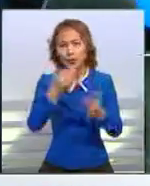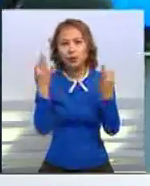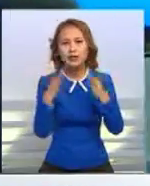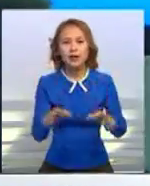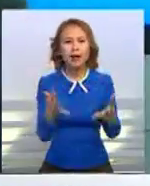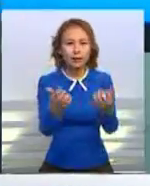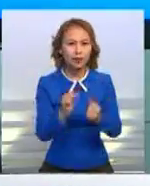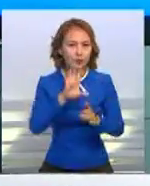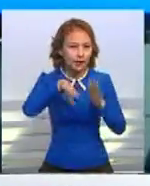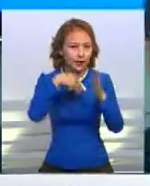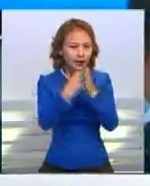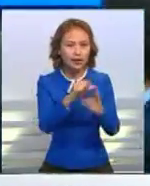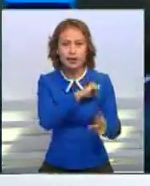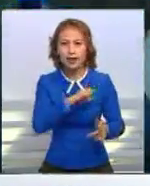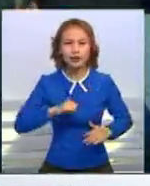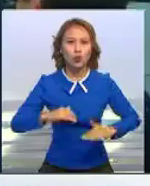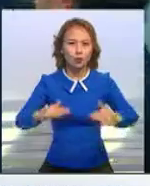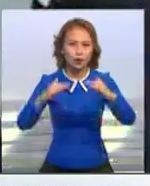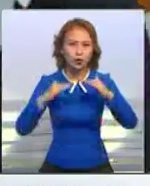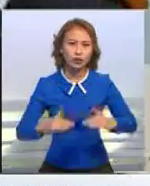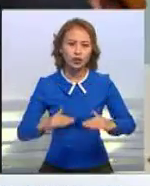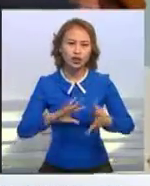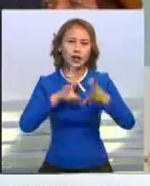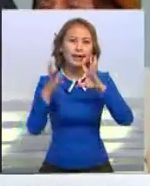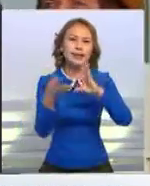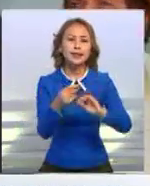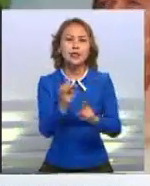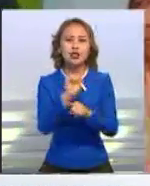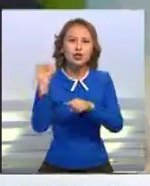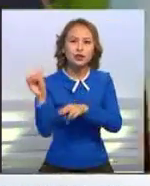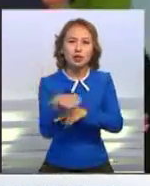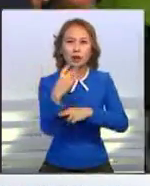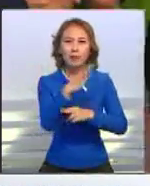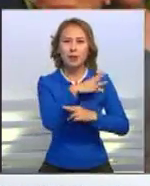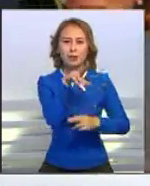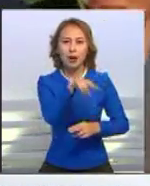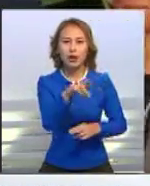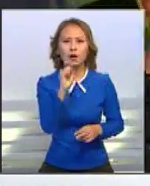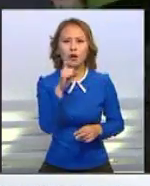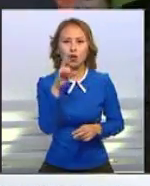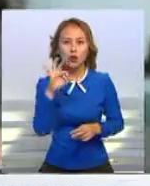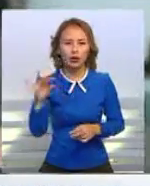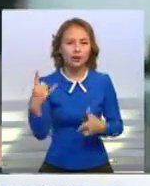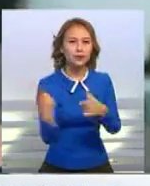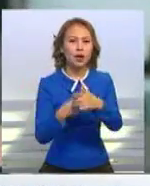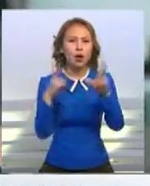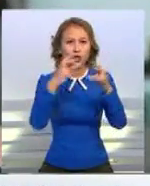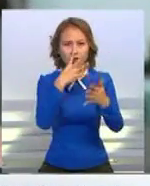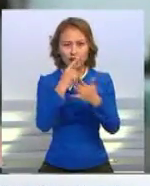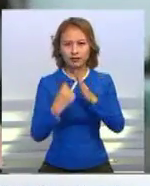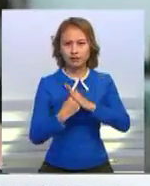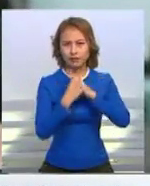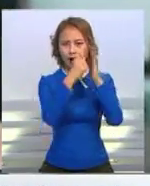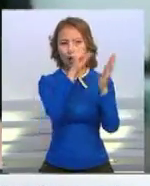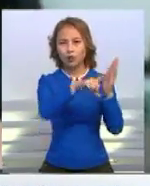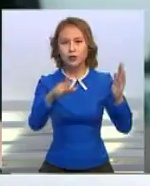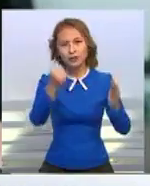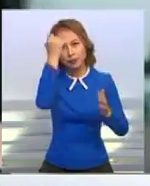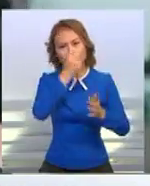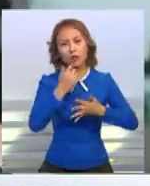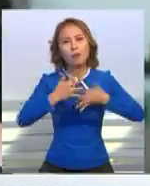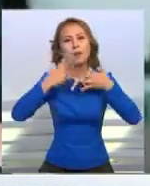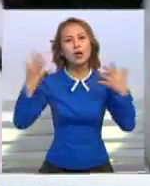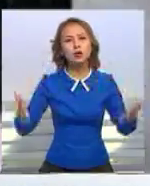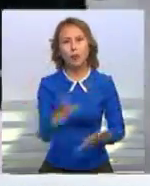жылы тәуелсіздігін алғаннан бергі ең төменгі көрсеткіш. Ал жеңіске жеткен Пахор өзін қолдаған үшін жақтастарына алғысын